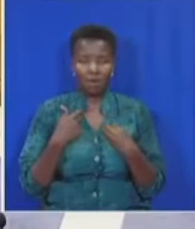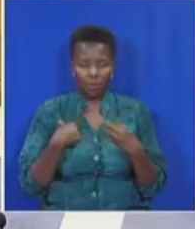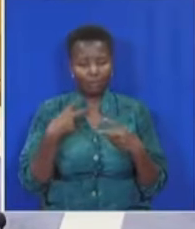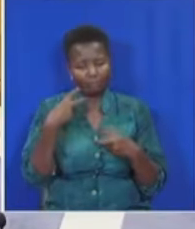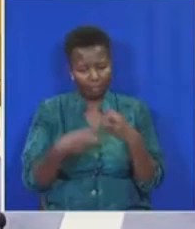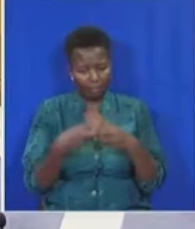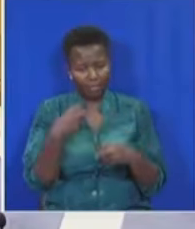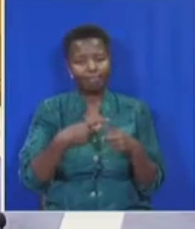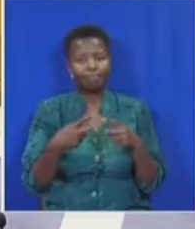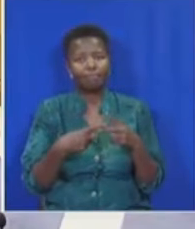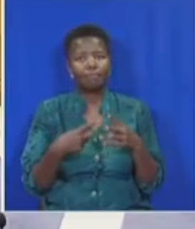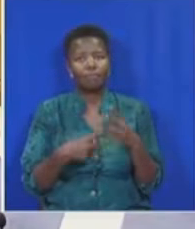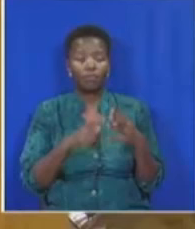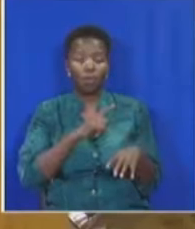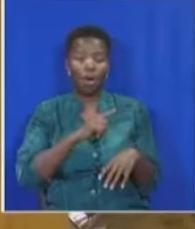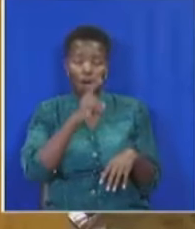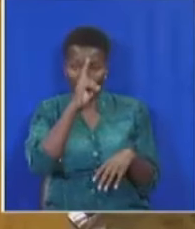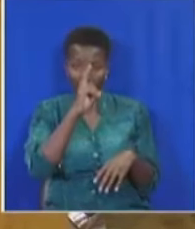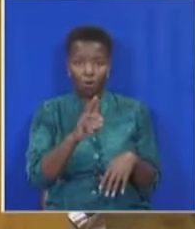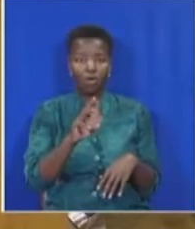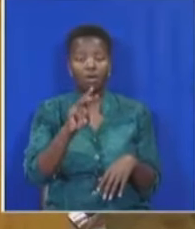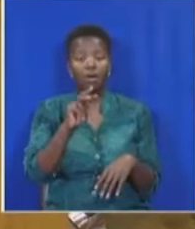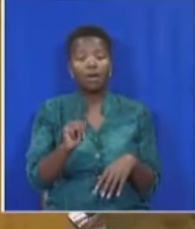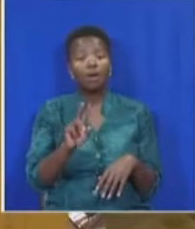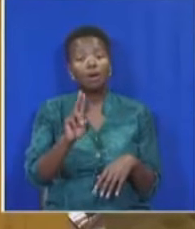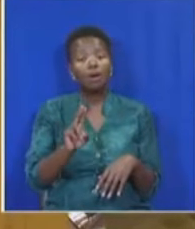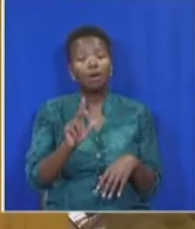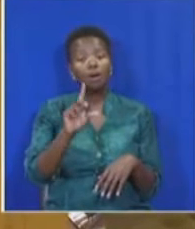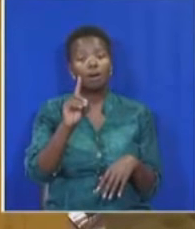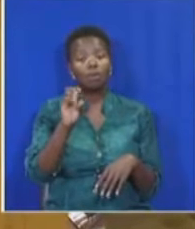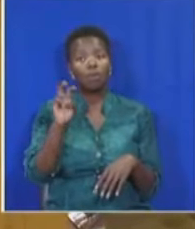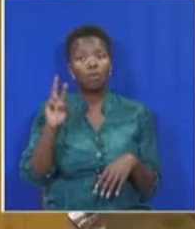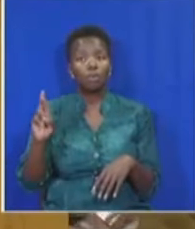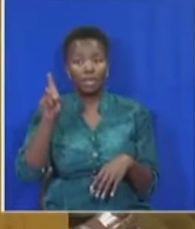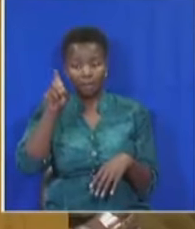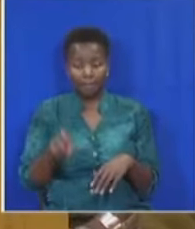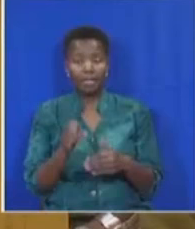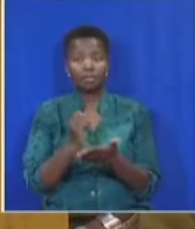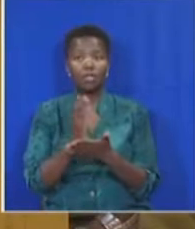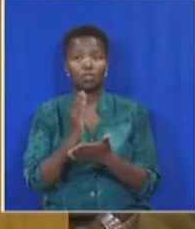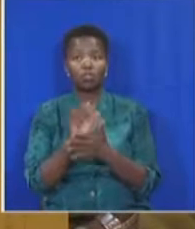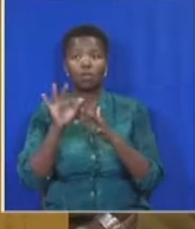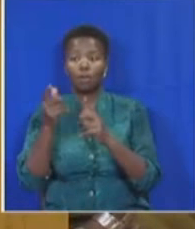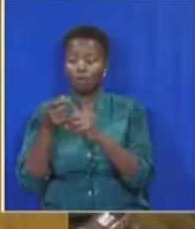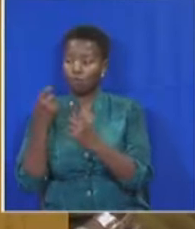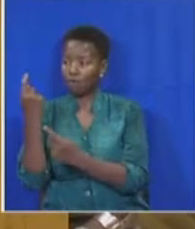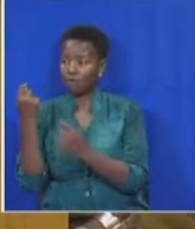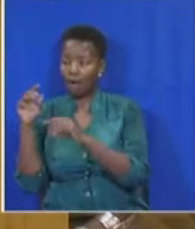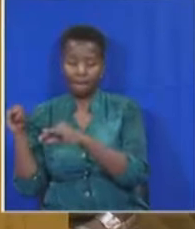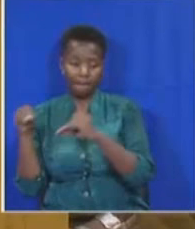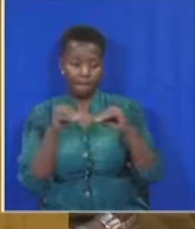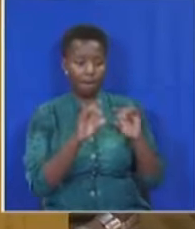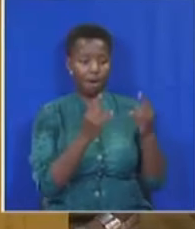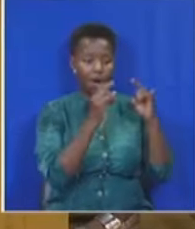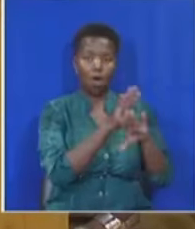umulda makuqiniseke into yoba kukhona i-migration labour system eshiye umfazi ngapha ishiye umntwana